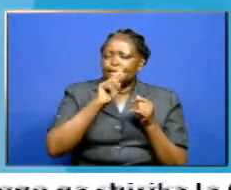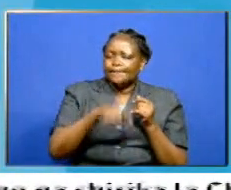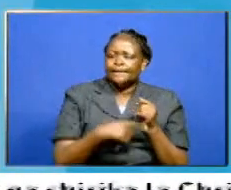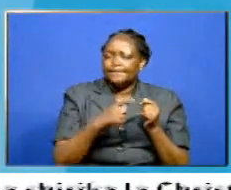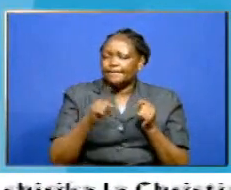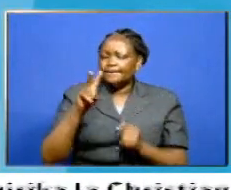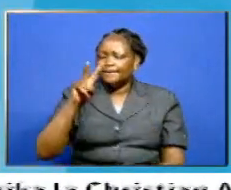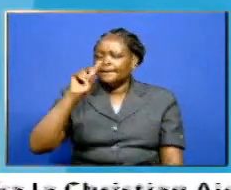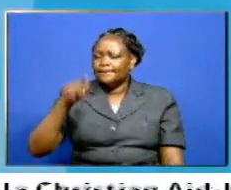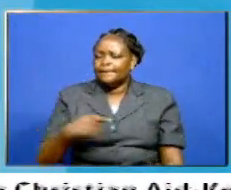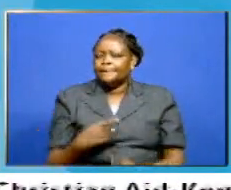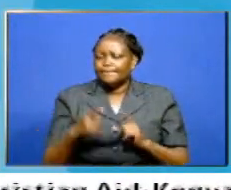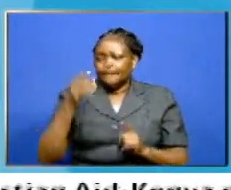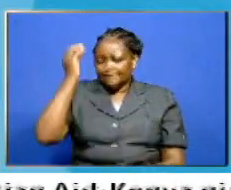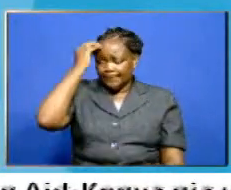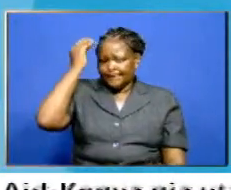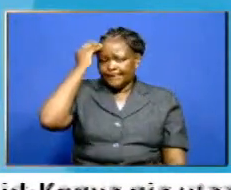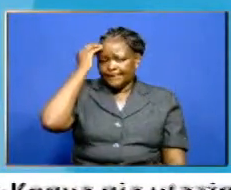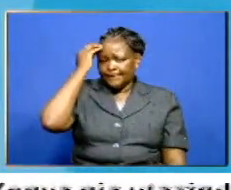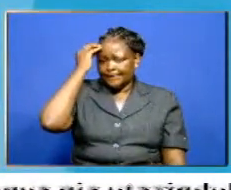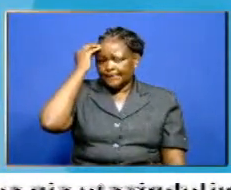ukiangalia katika masomo ya